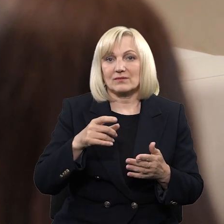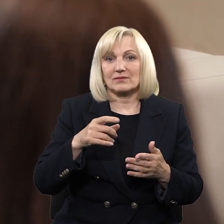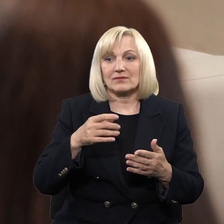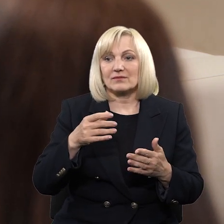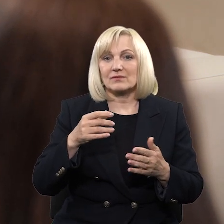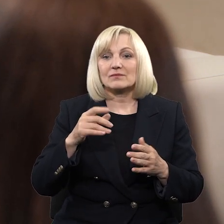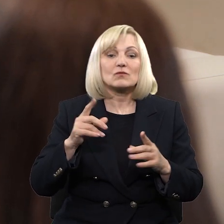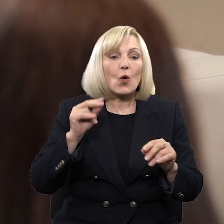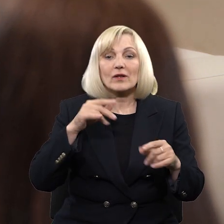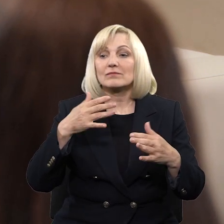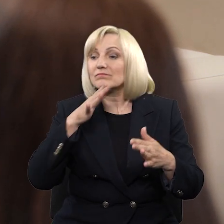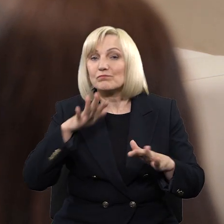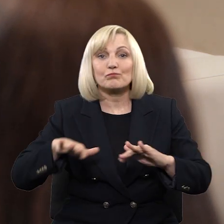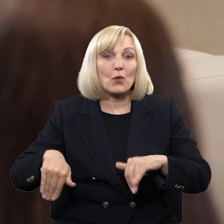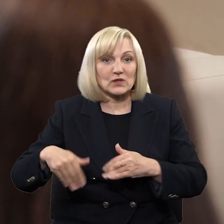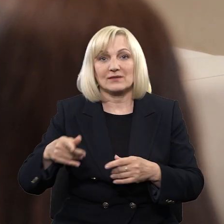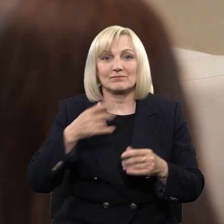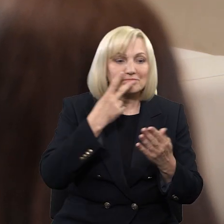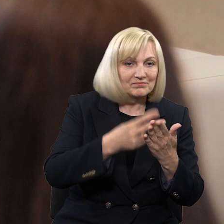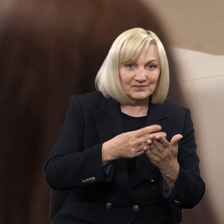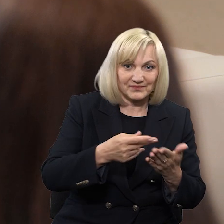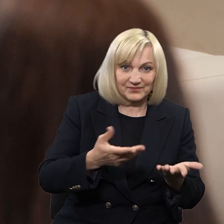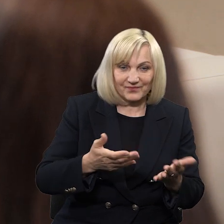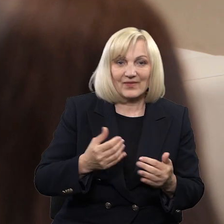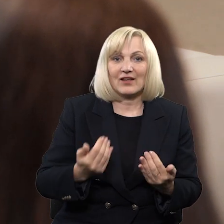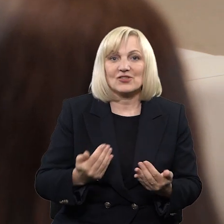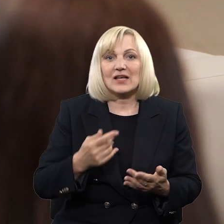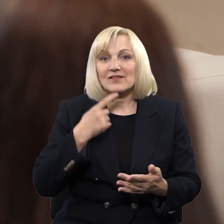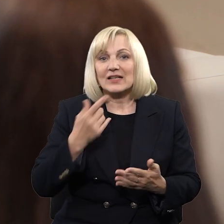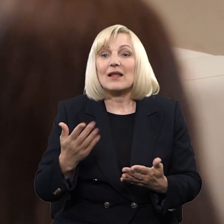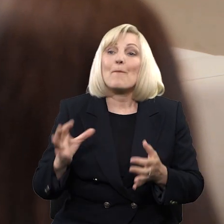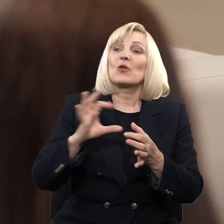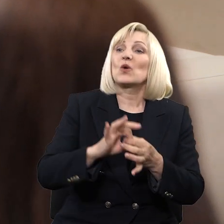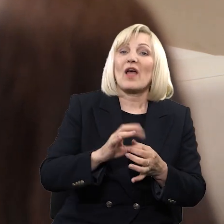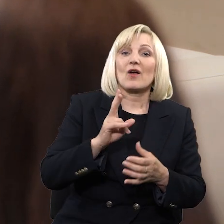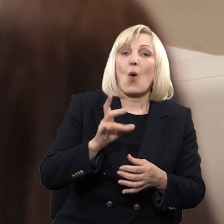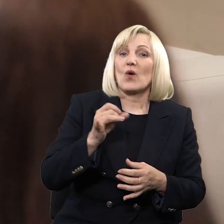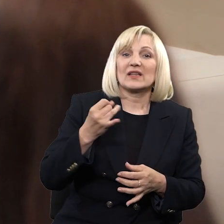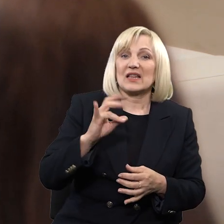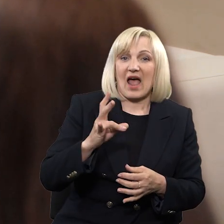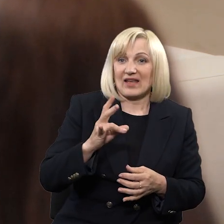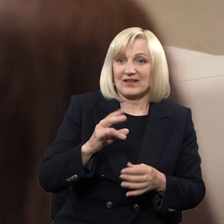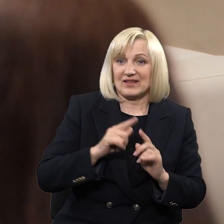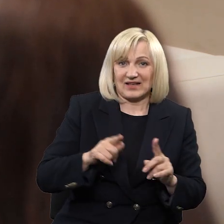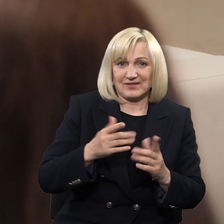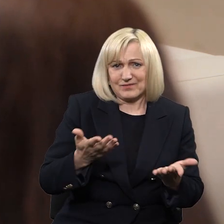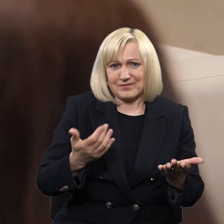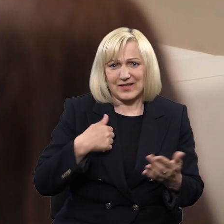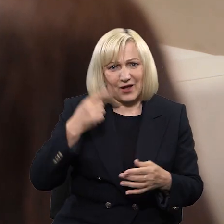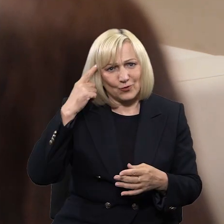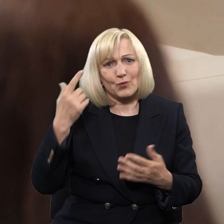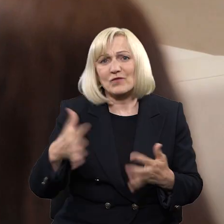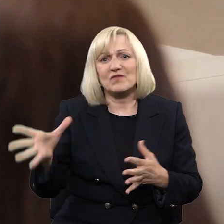Ну тоже наверное уже в 2023 году бесполезно говорить подключаетесь к онлайн трансляциям наверное там уже просто все были